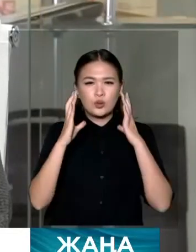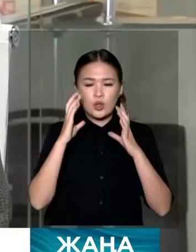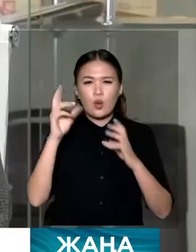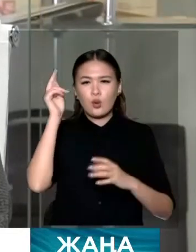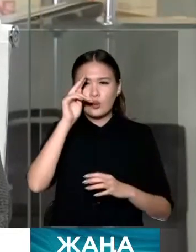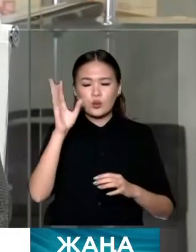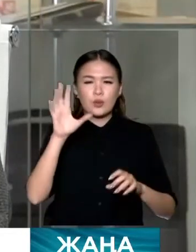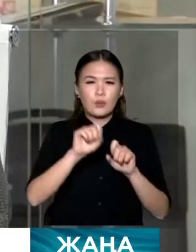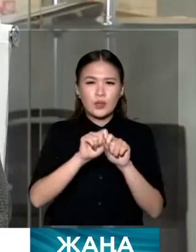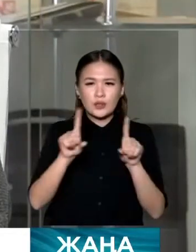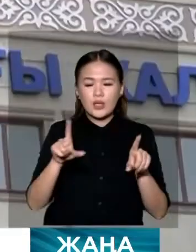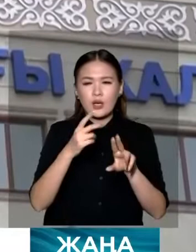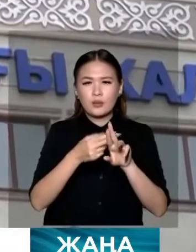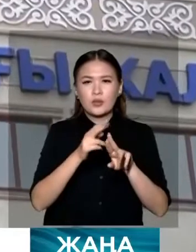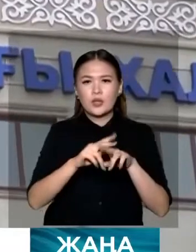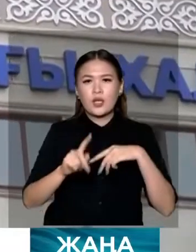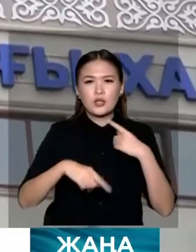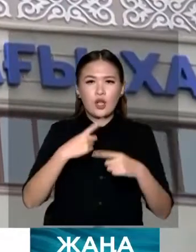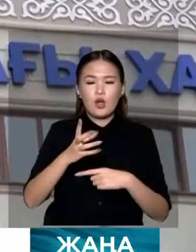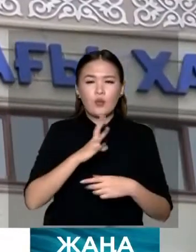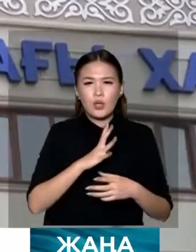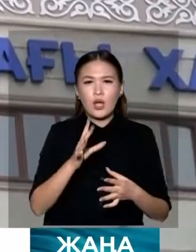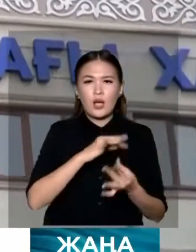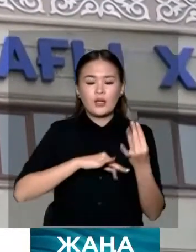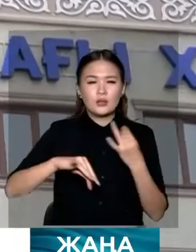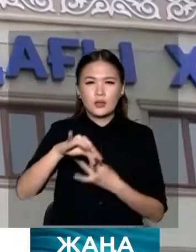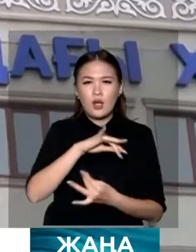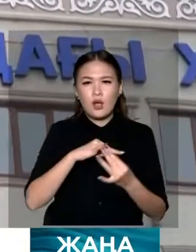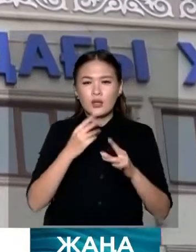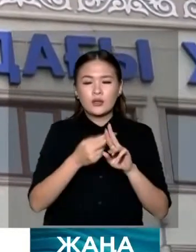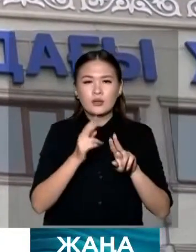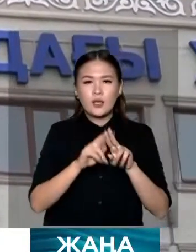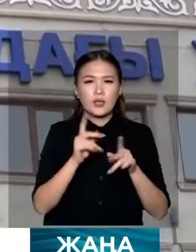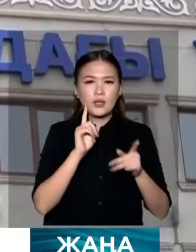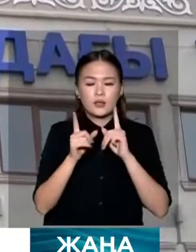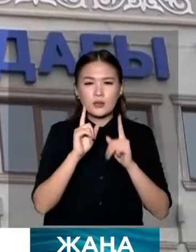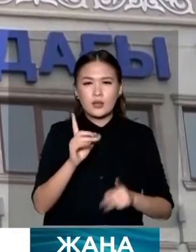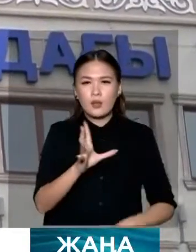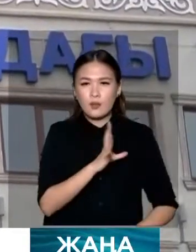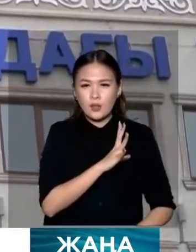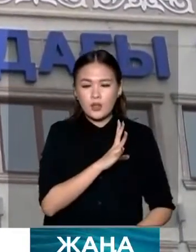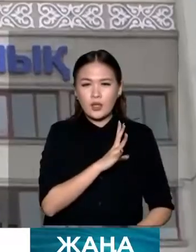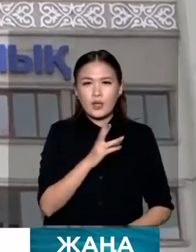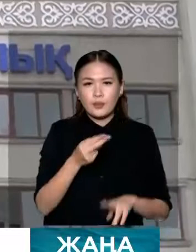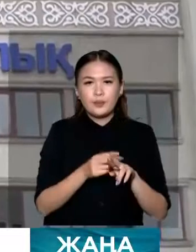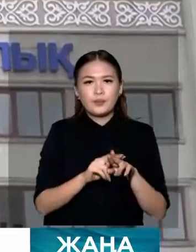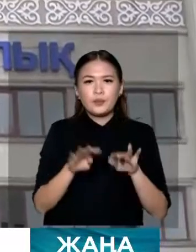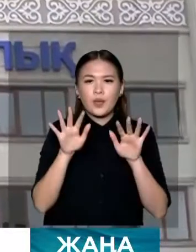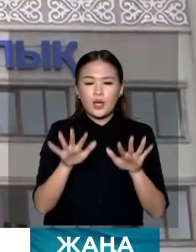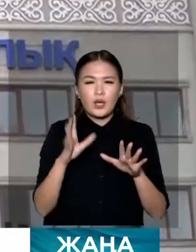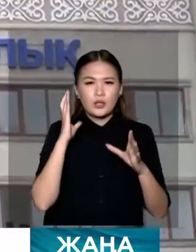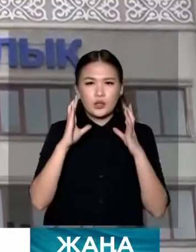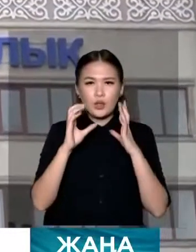мектеп оқытушыларына дәріс ретінде оқытылып жатыр. Ұжыммен ақылдастық, құрылтайшылар кеңесімен ақылдастық, халықаралық Тараз инновациялық